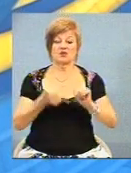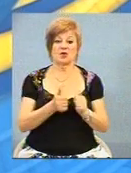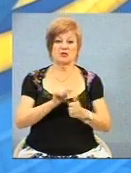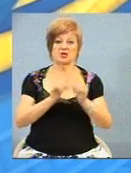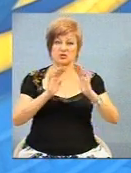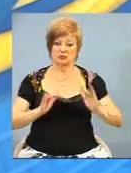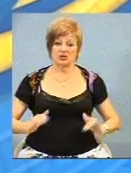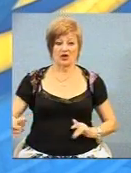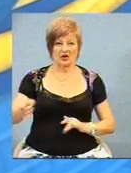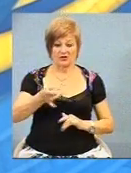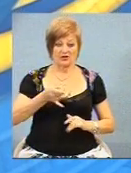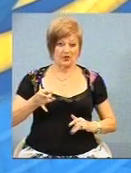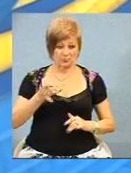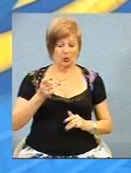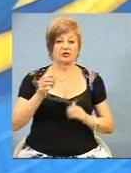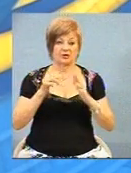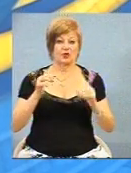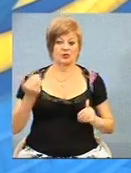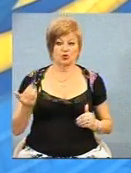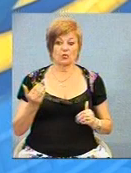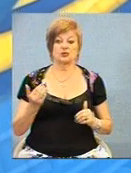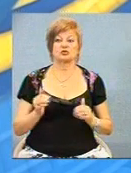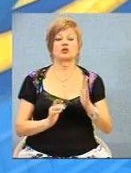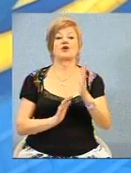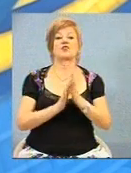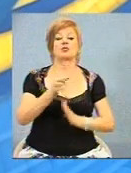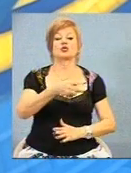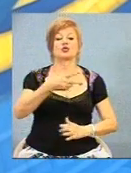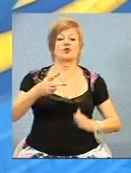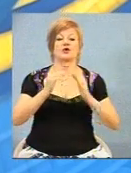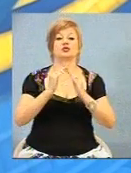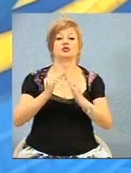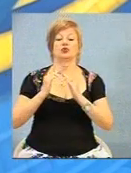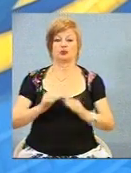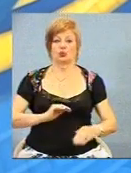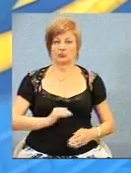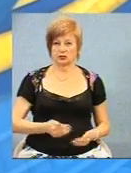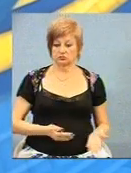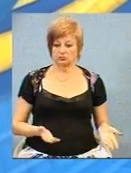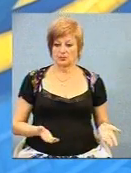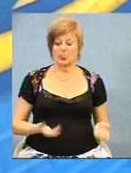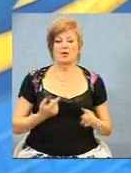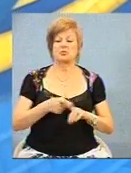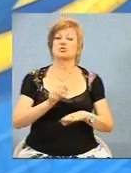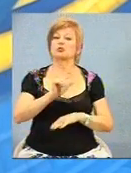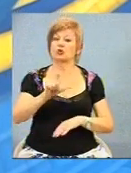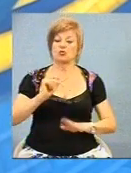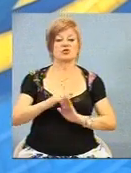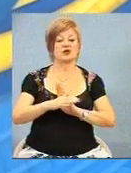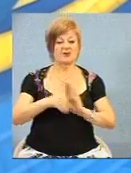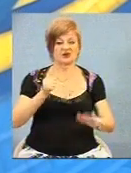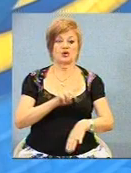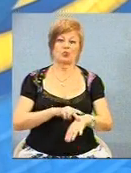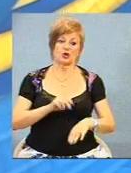бору, що у Дніпровському районі Запоріжжя, невдовзі виростуть двоповерхові котеджі. Протестуючи, місцеві жителі викликали поліцію та